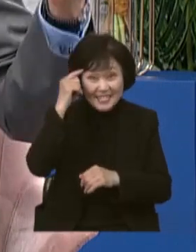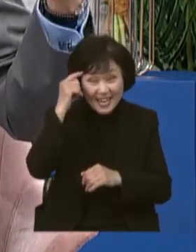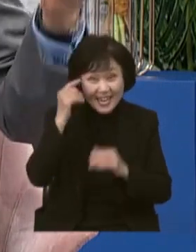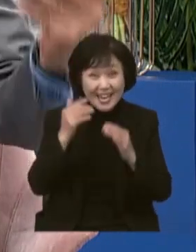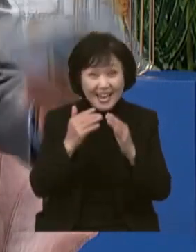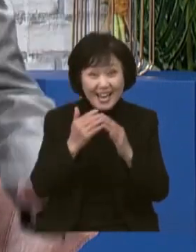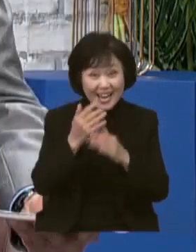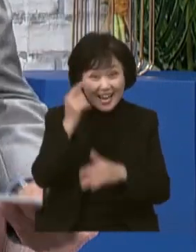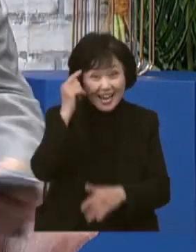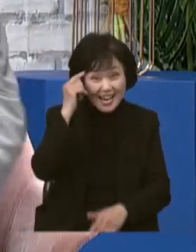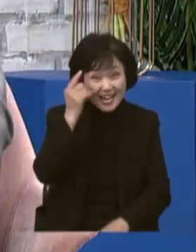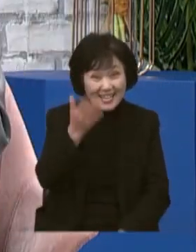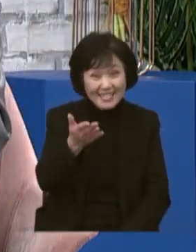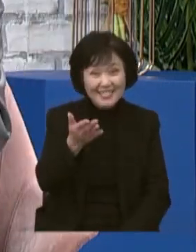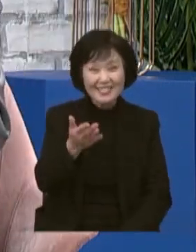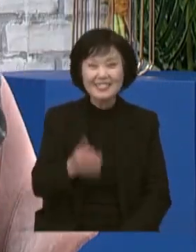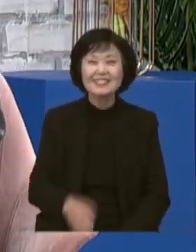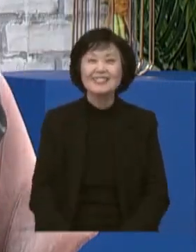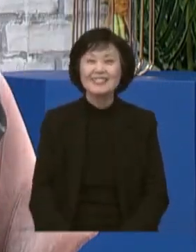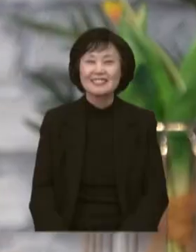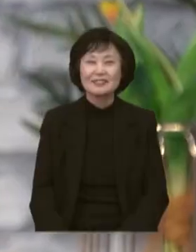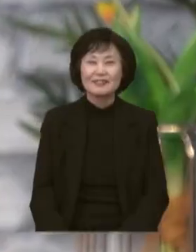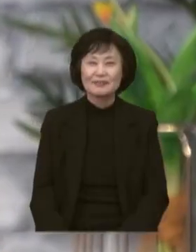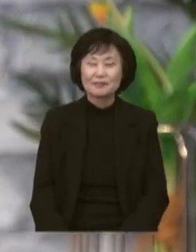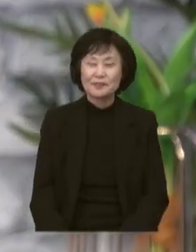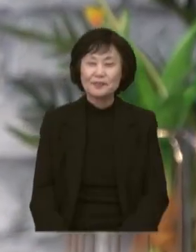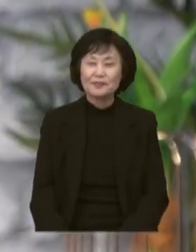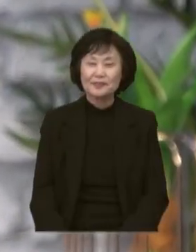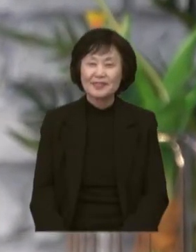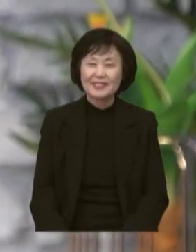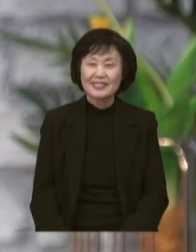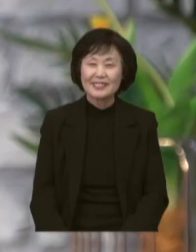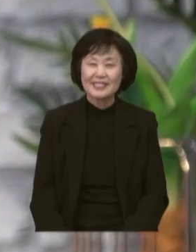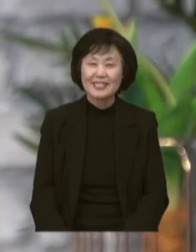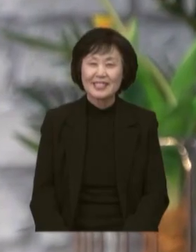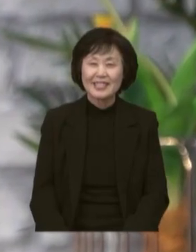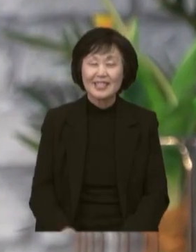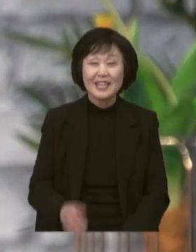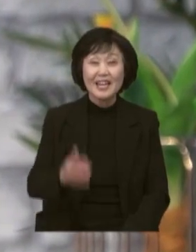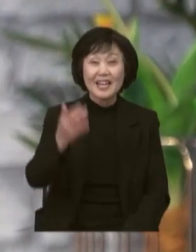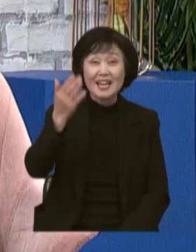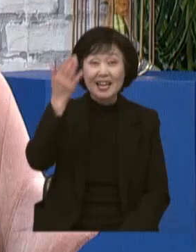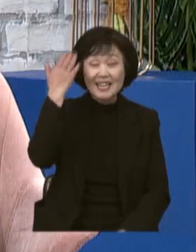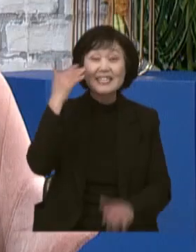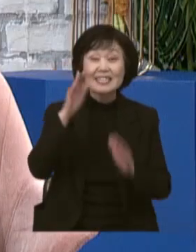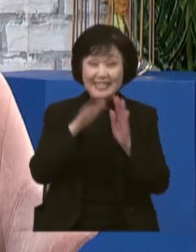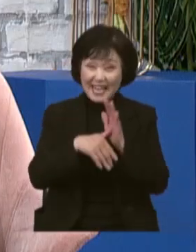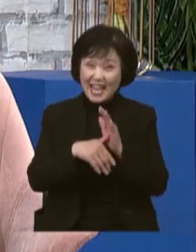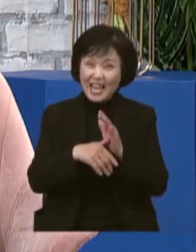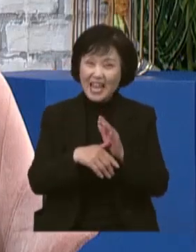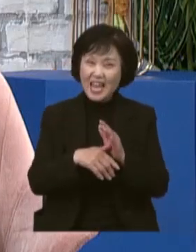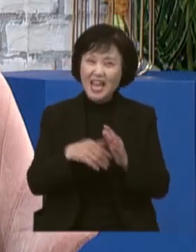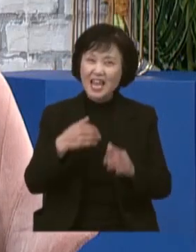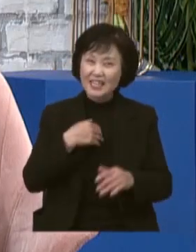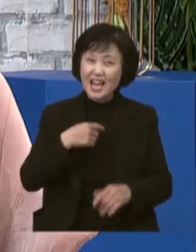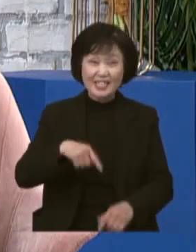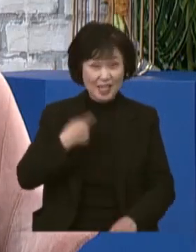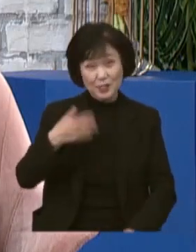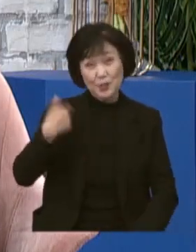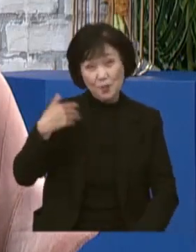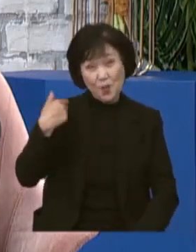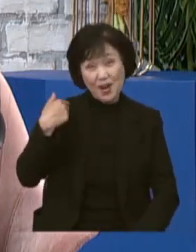그냥 눈물 콧물을 그렇게 쏟으면서 내가 정말 살아계신 예수님을 만났다 그랬거든요. 아, 예수님 정말 살아계시는구나.